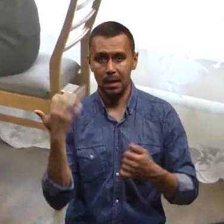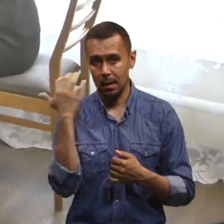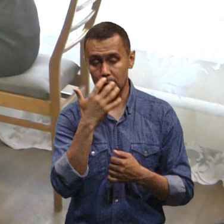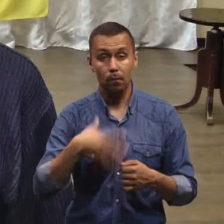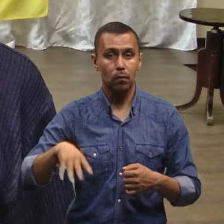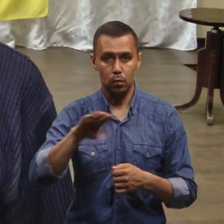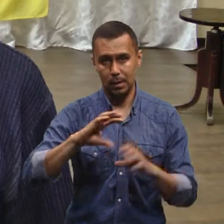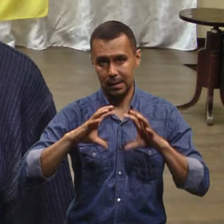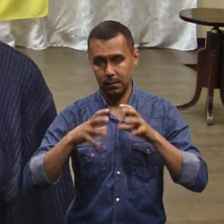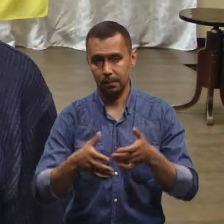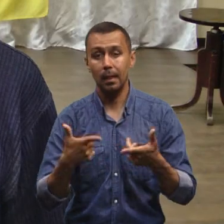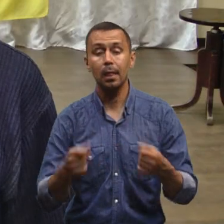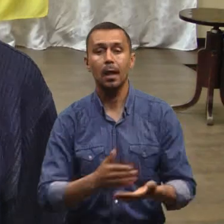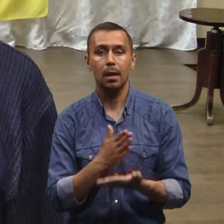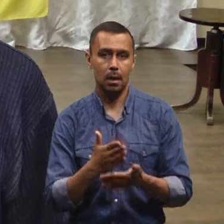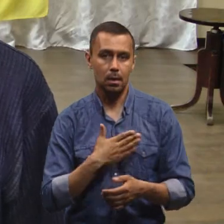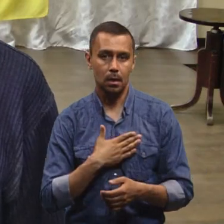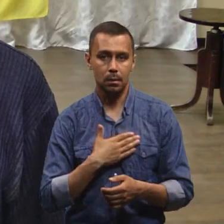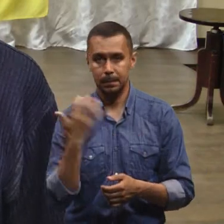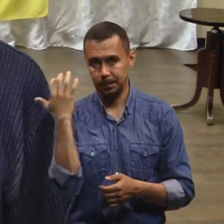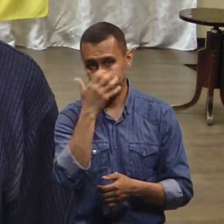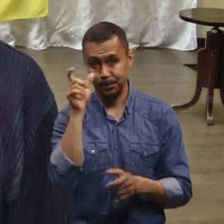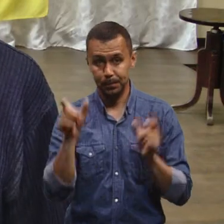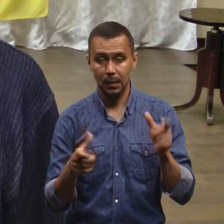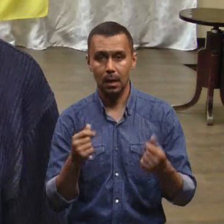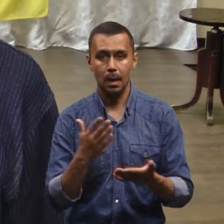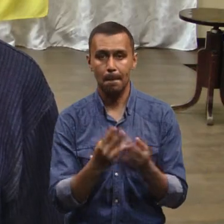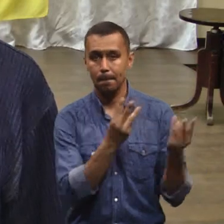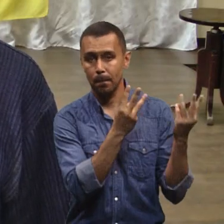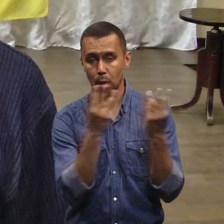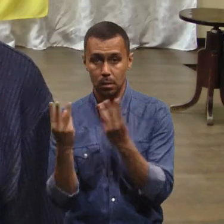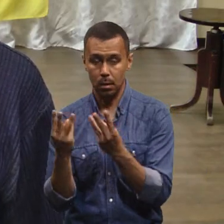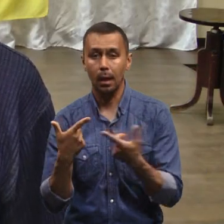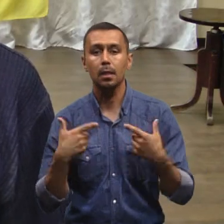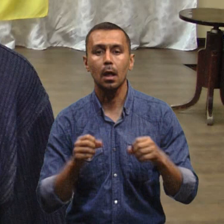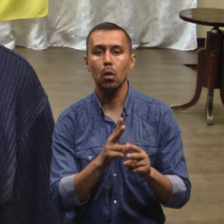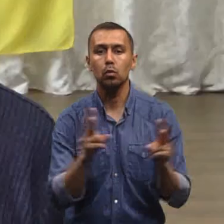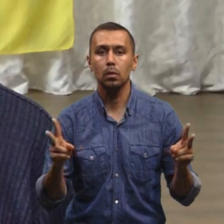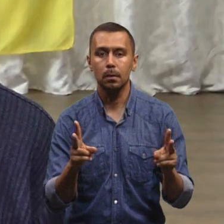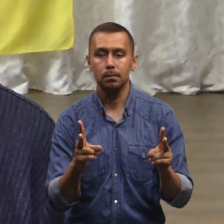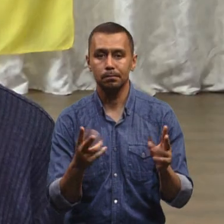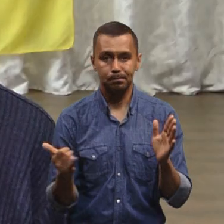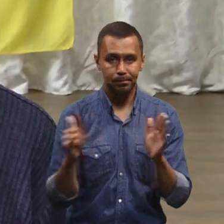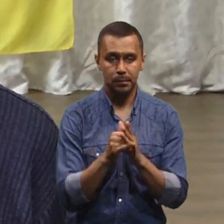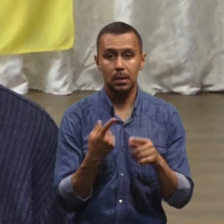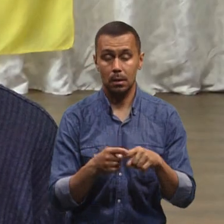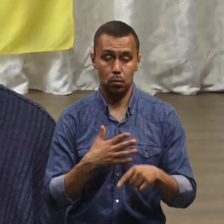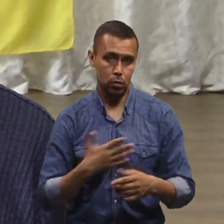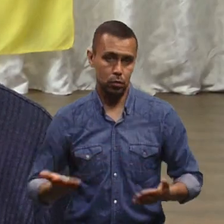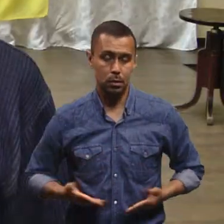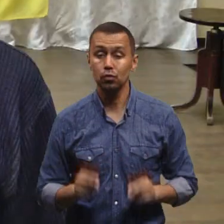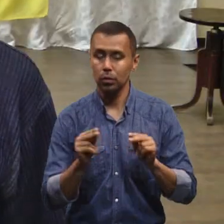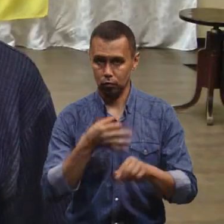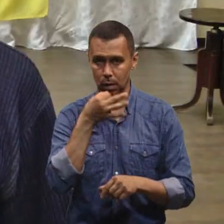у всьому світі. Де є наші незрячі люди, де є портали, де хто підключився, це моє життя.